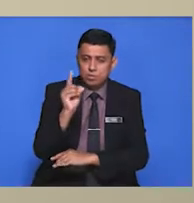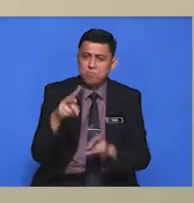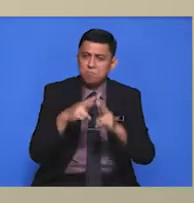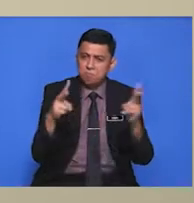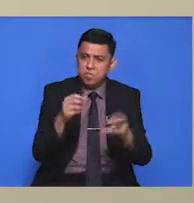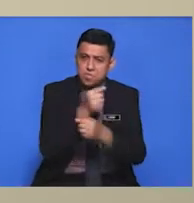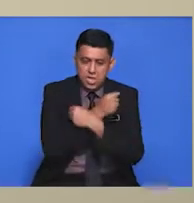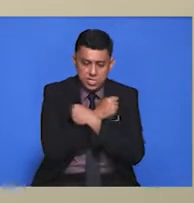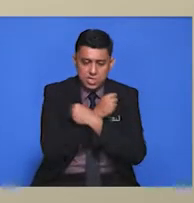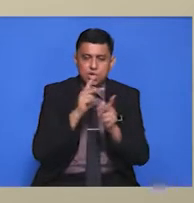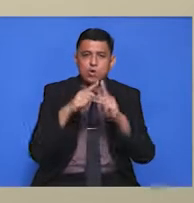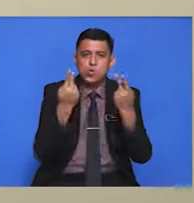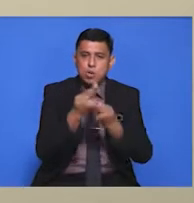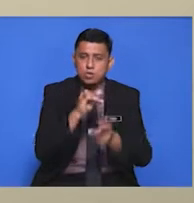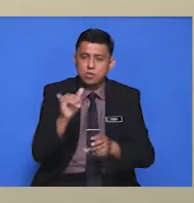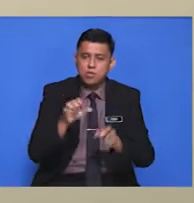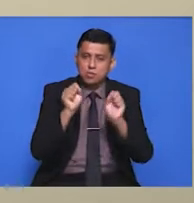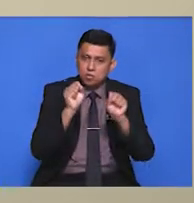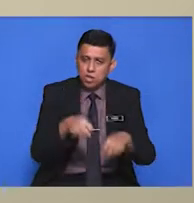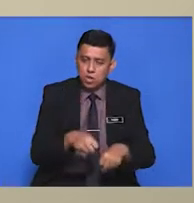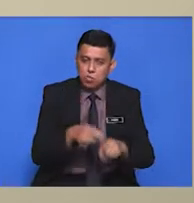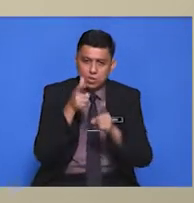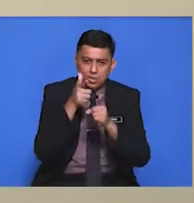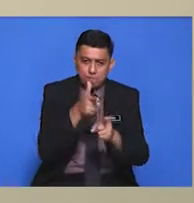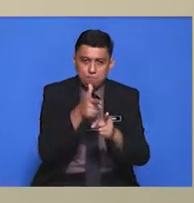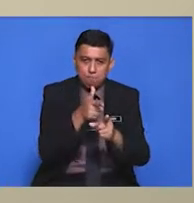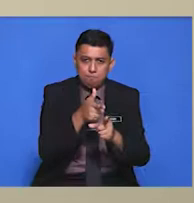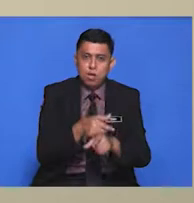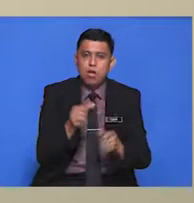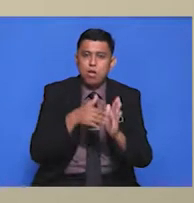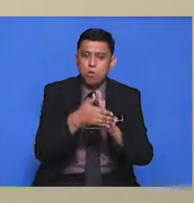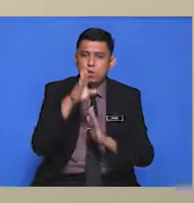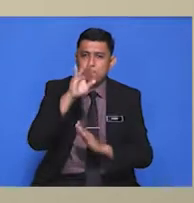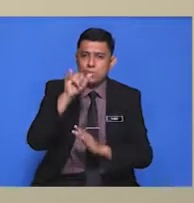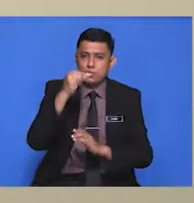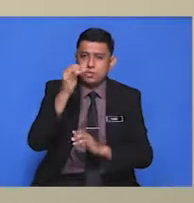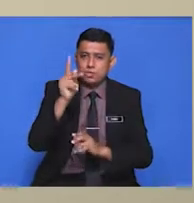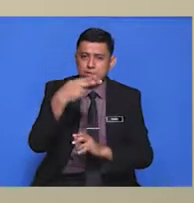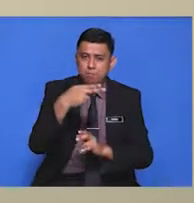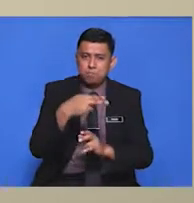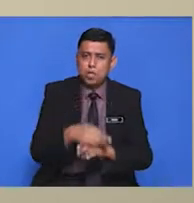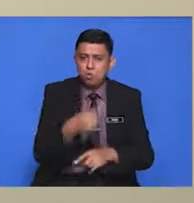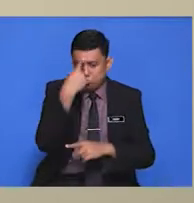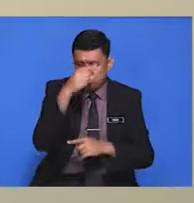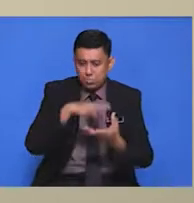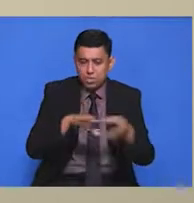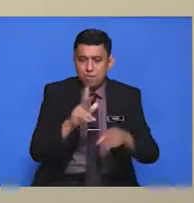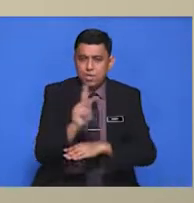menyayangi keluarganya dan sanggup ditembak oleh Binjah semata-mata untuk menyelamatkan